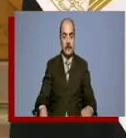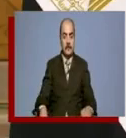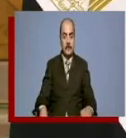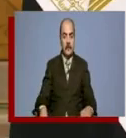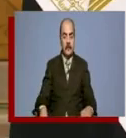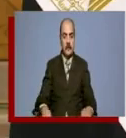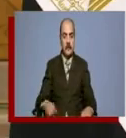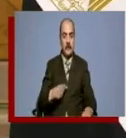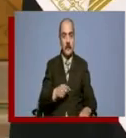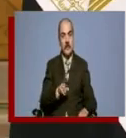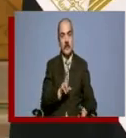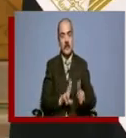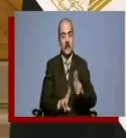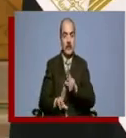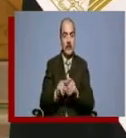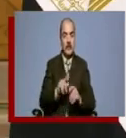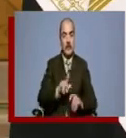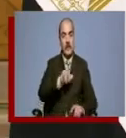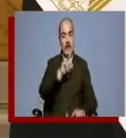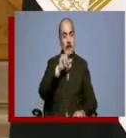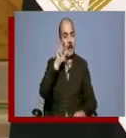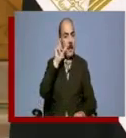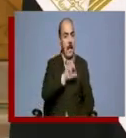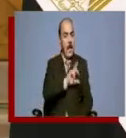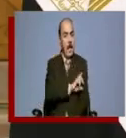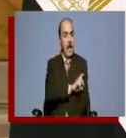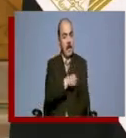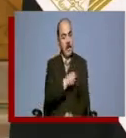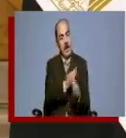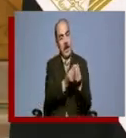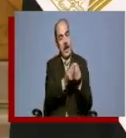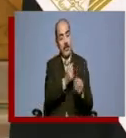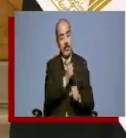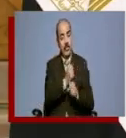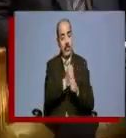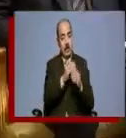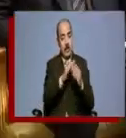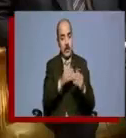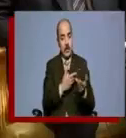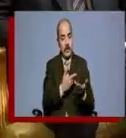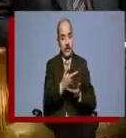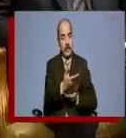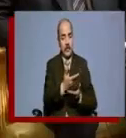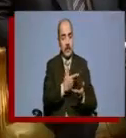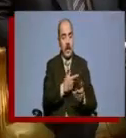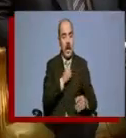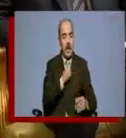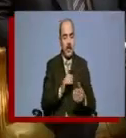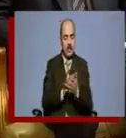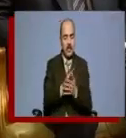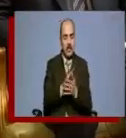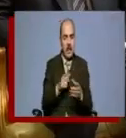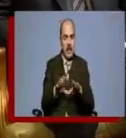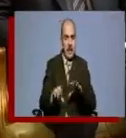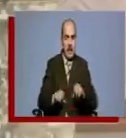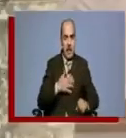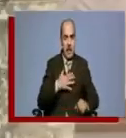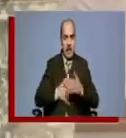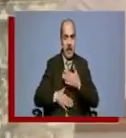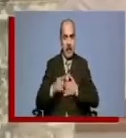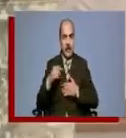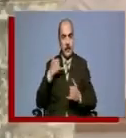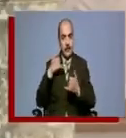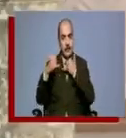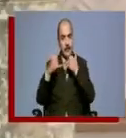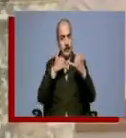هل هو كام نسبه حركه حماس لوهم على مزعم كم نسبه حركه حماس بالنسبه للمدنيين اللي ماتوا اللي اللي احنا بكلم في 4000